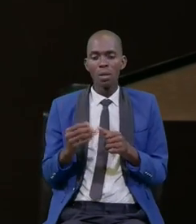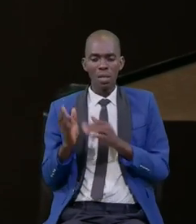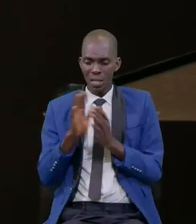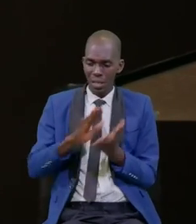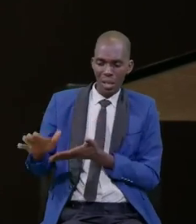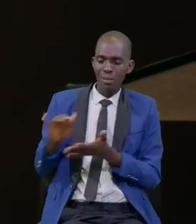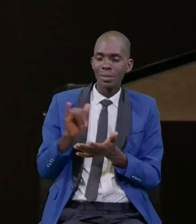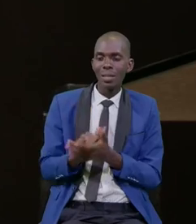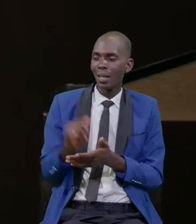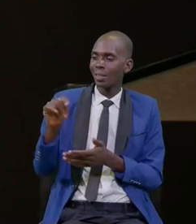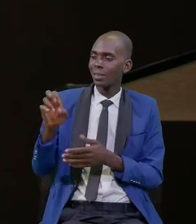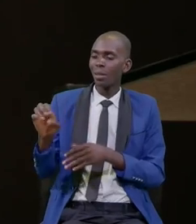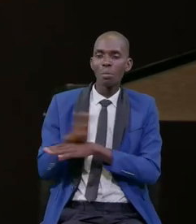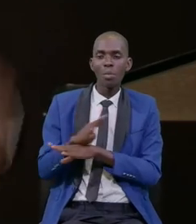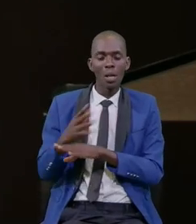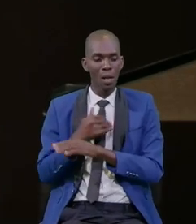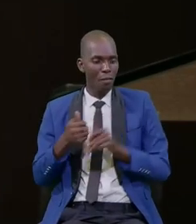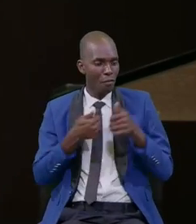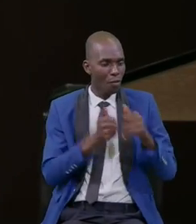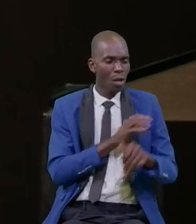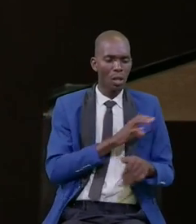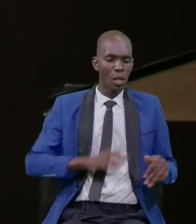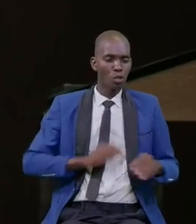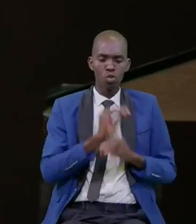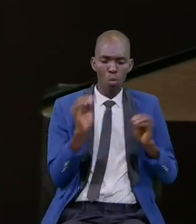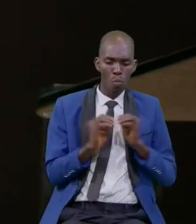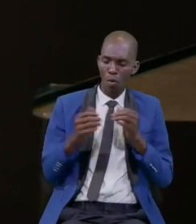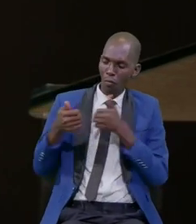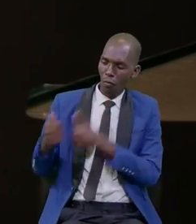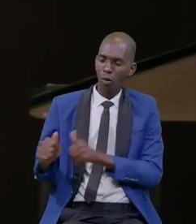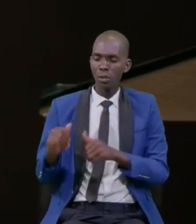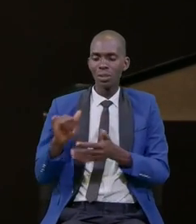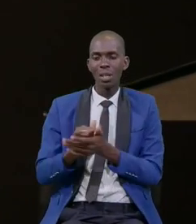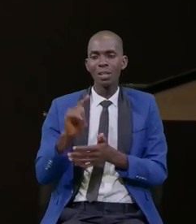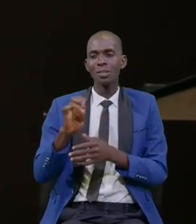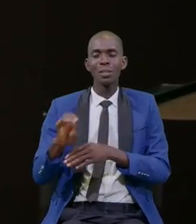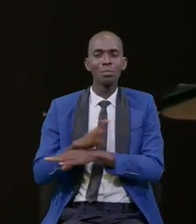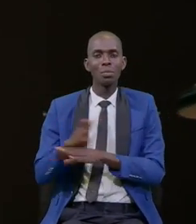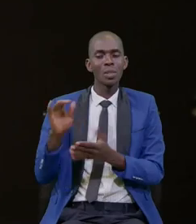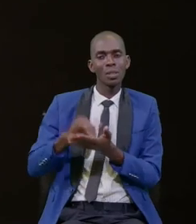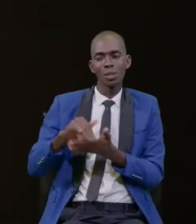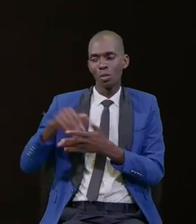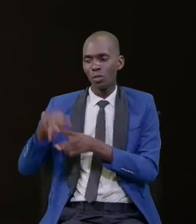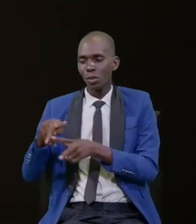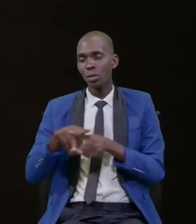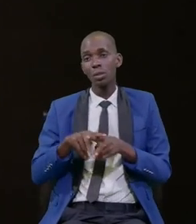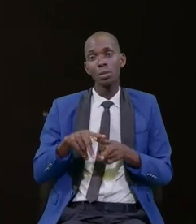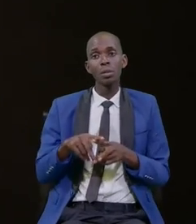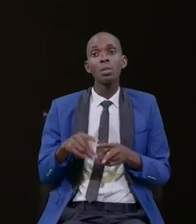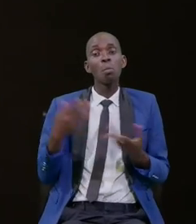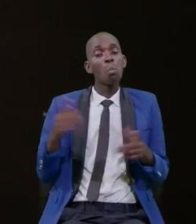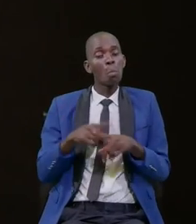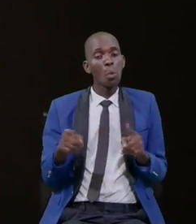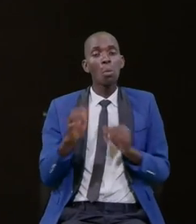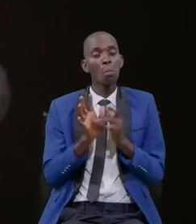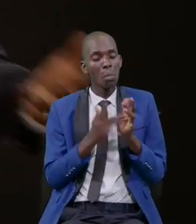Elle suivait le Seigneur. Elle n'est plus comme un publicain. On voit Matthieu le publicain. On l'appelait